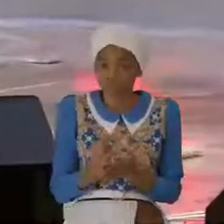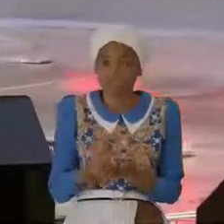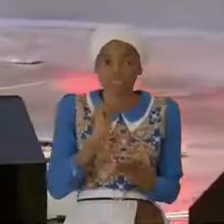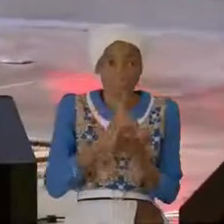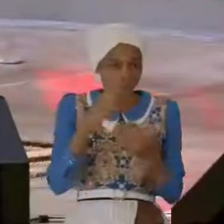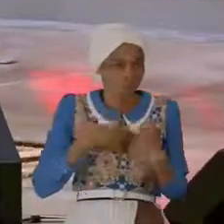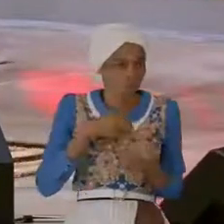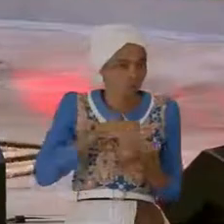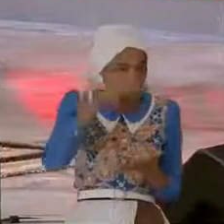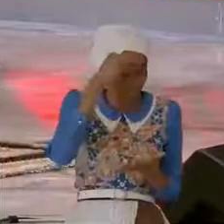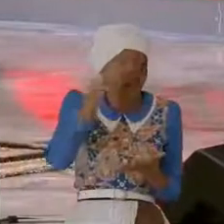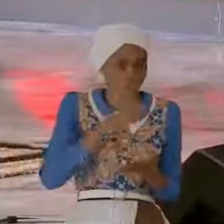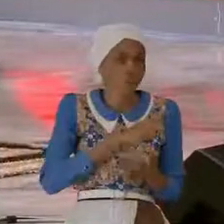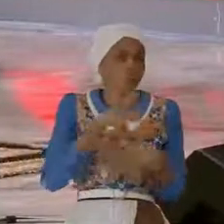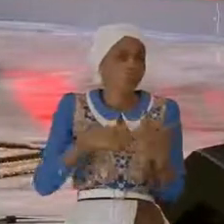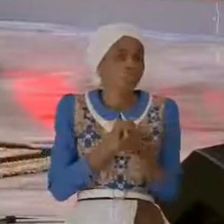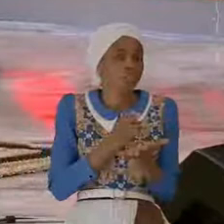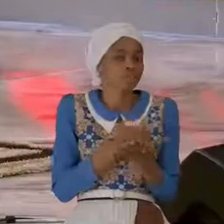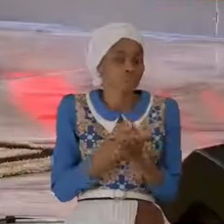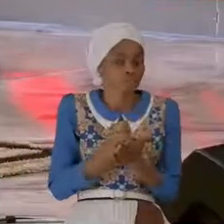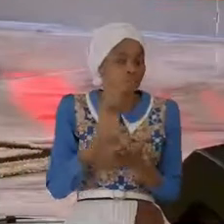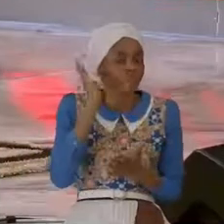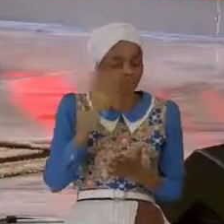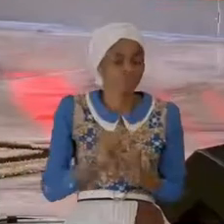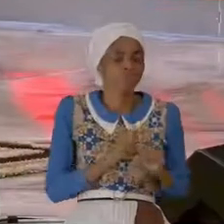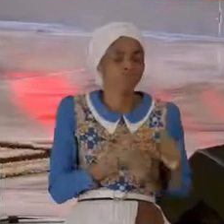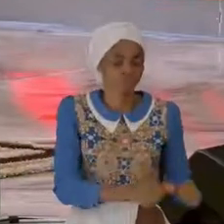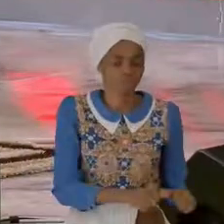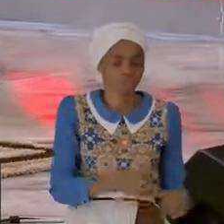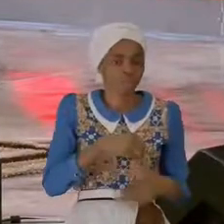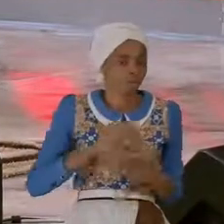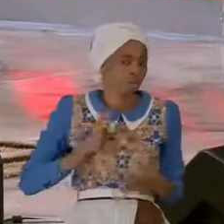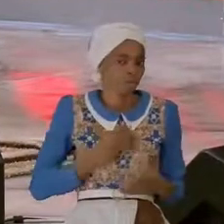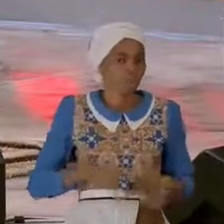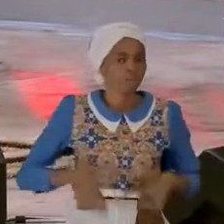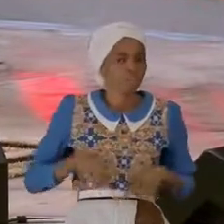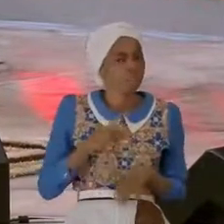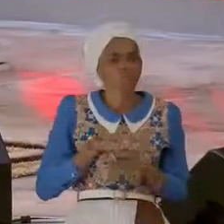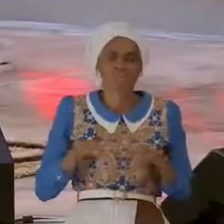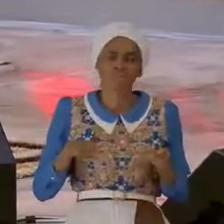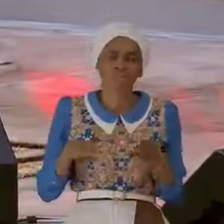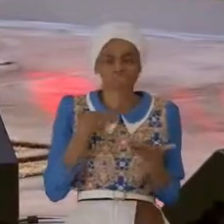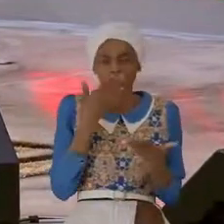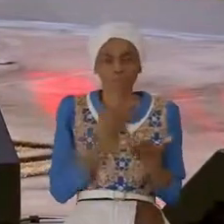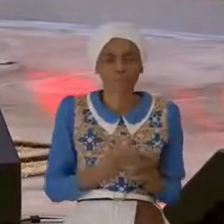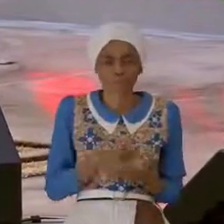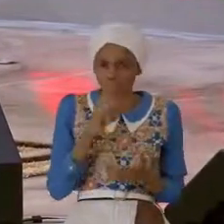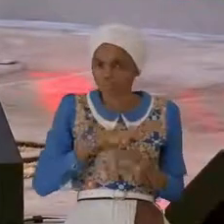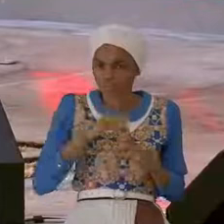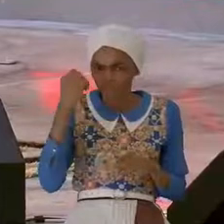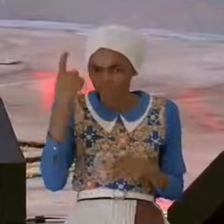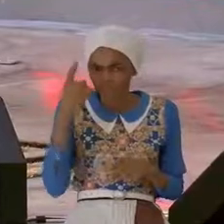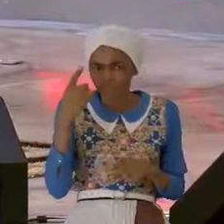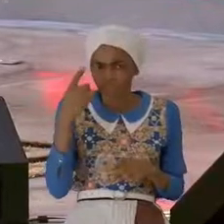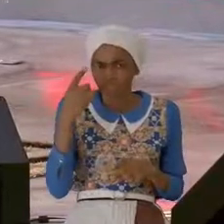la vérité que nous avons connue, et cette vérité doit demeurer dans notre vie. Vous courez bien. Est-ce que